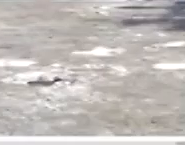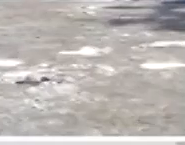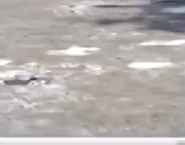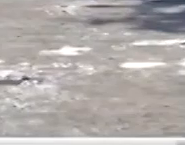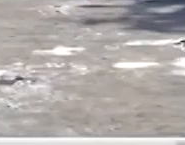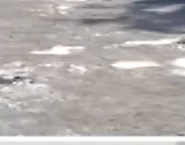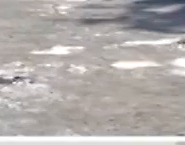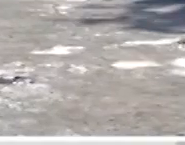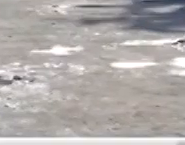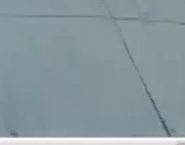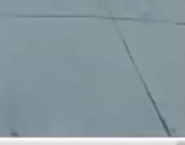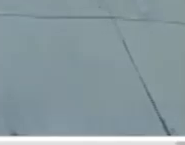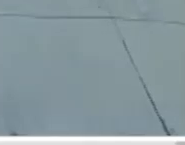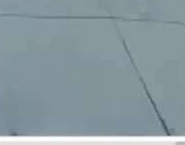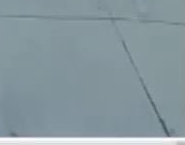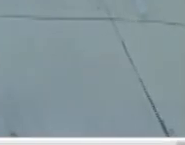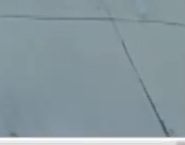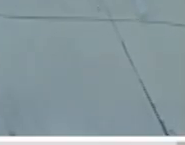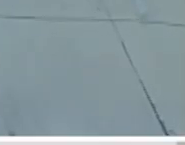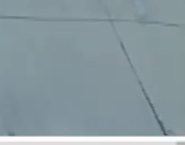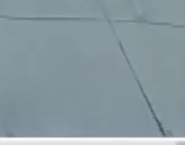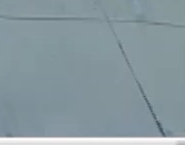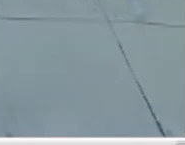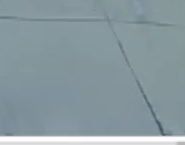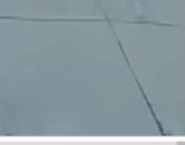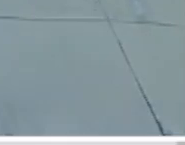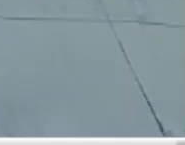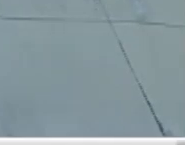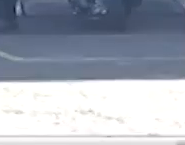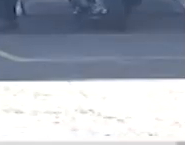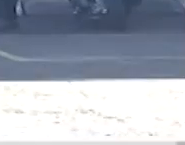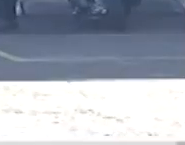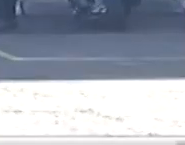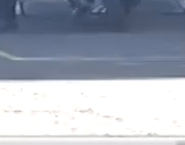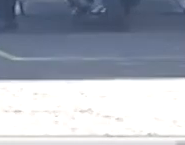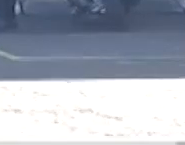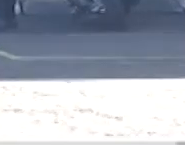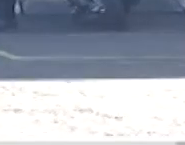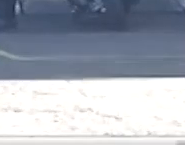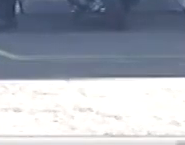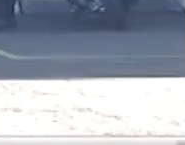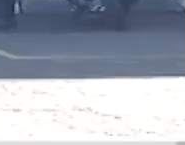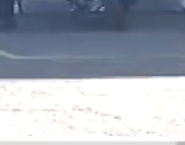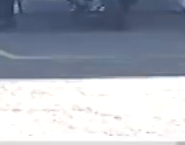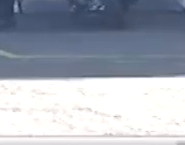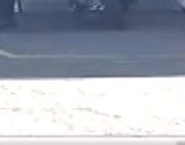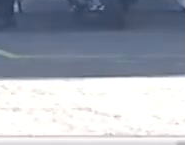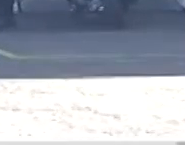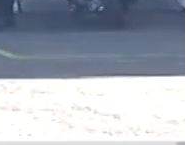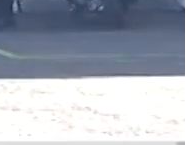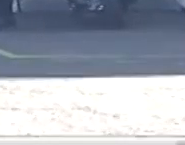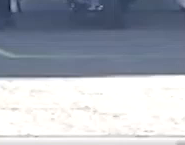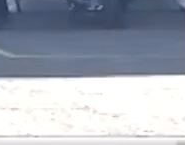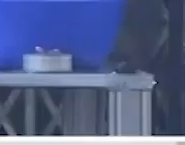melakukan pembubaran aktivitas jual beli yang berlangsung di sini dikarenakan adanya penambahan 12 kasus positif COVID-19 yang ditemukan di